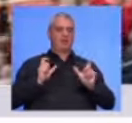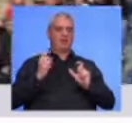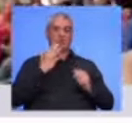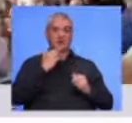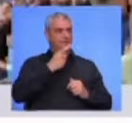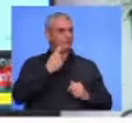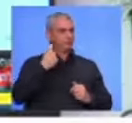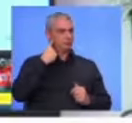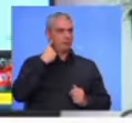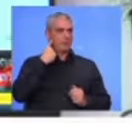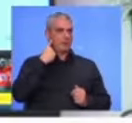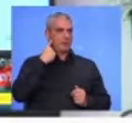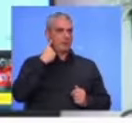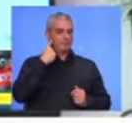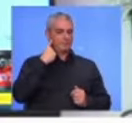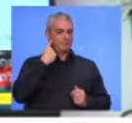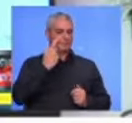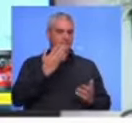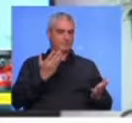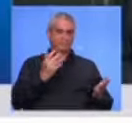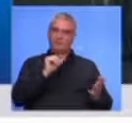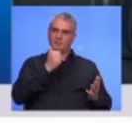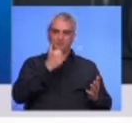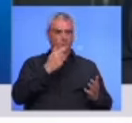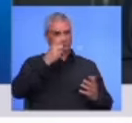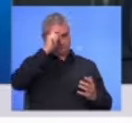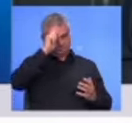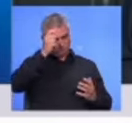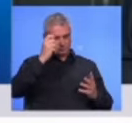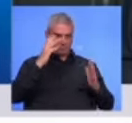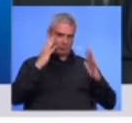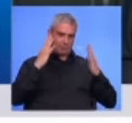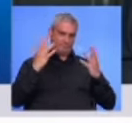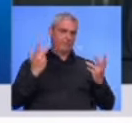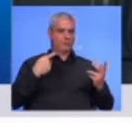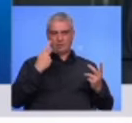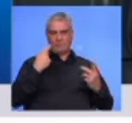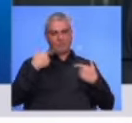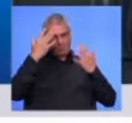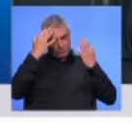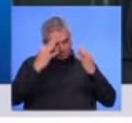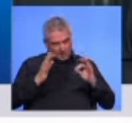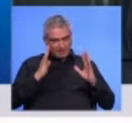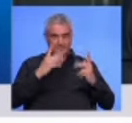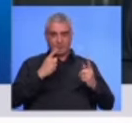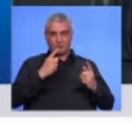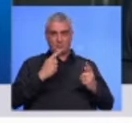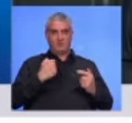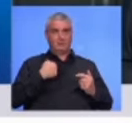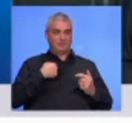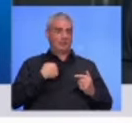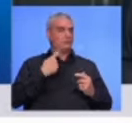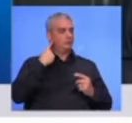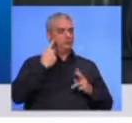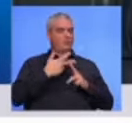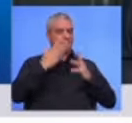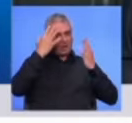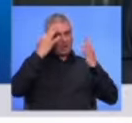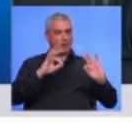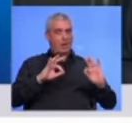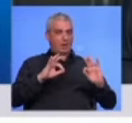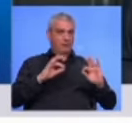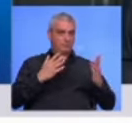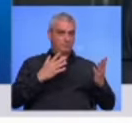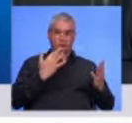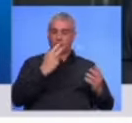שומע מנשה, קודם כל שפו, כמובן, ואנחנו מאוד מעריכים, אצלנו תשמע רק הערכה,